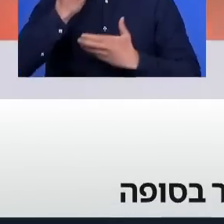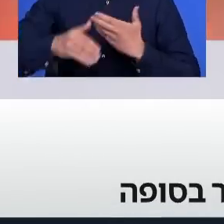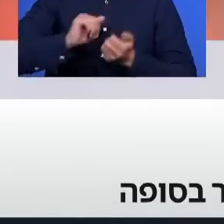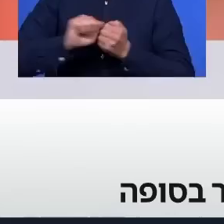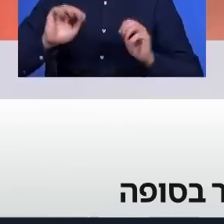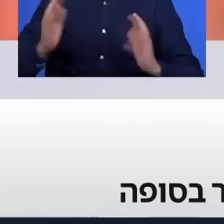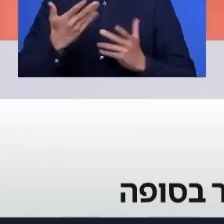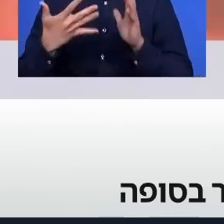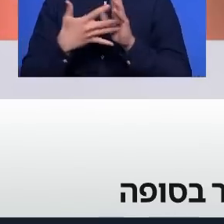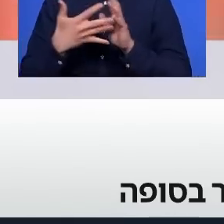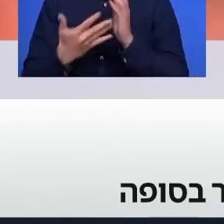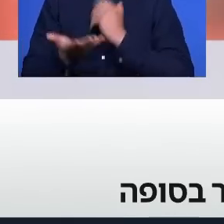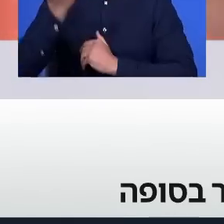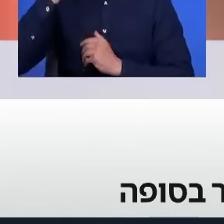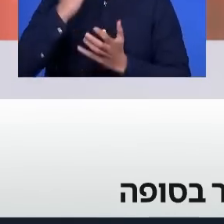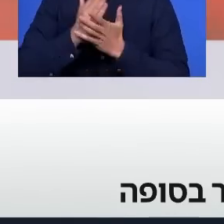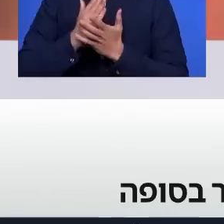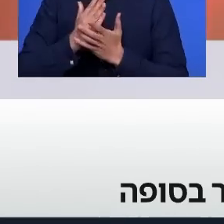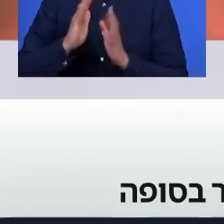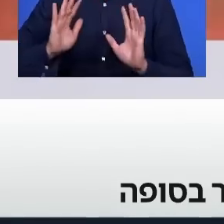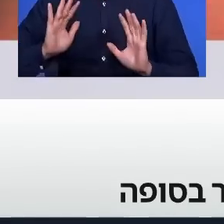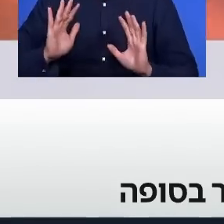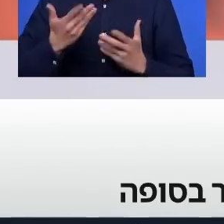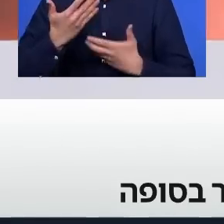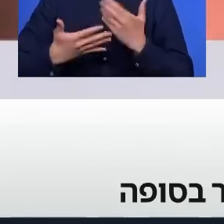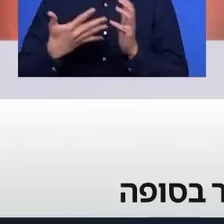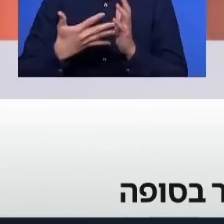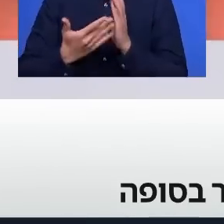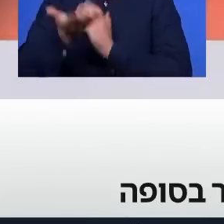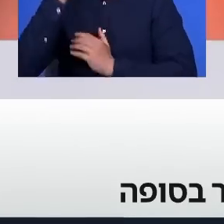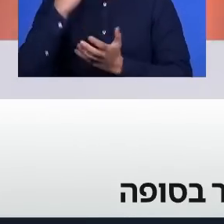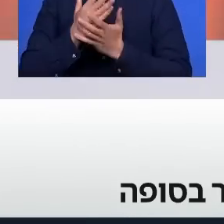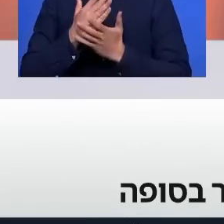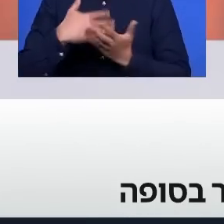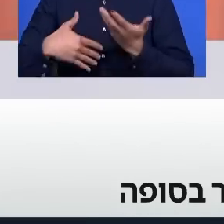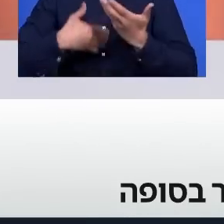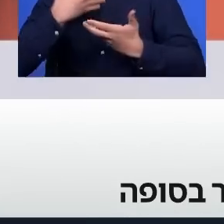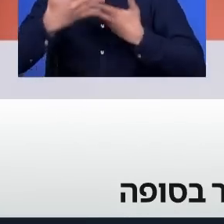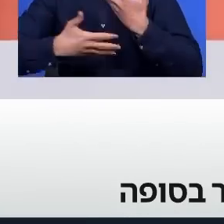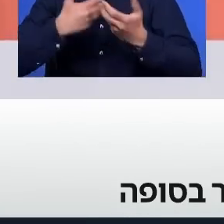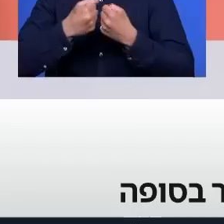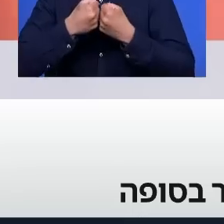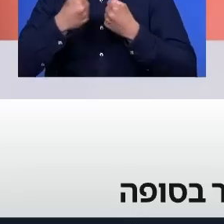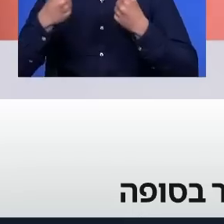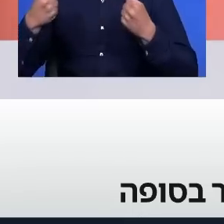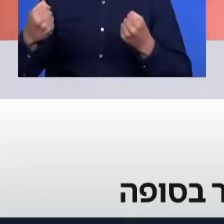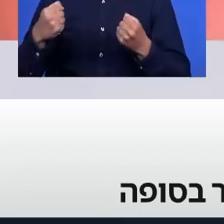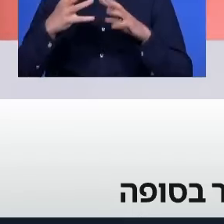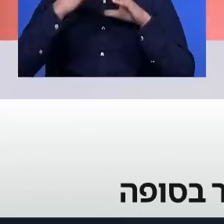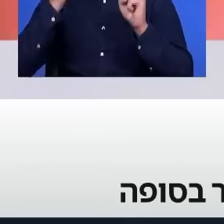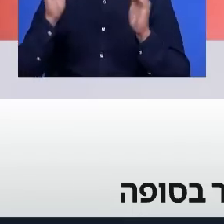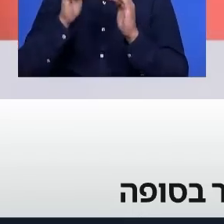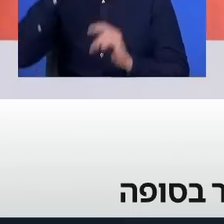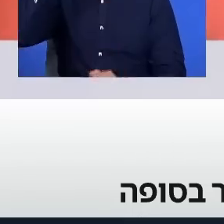את החקירה לפני שאנחנו, כמה שיותר מהר את החקירה לפני שאנחנו נכנסים פה למתיחות מדינית מול ירדן, גם